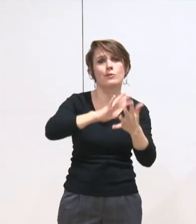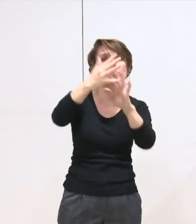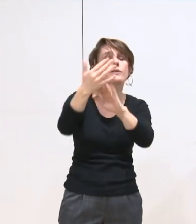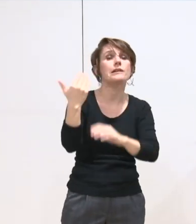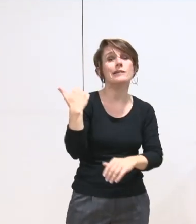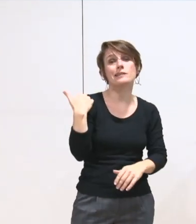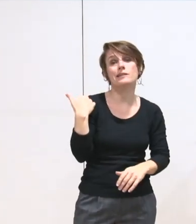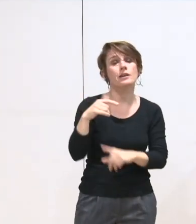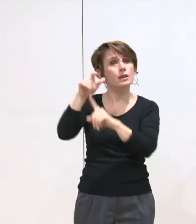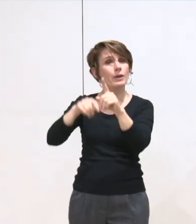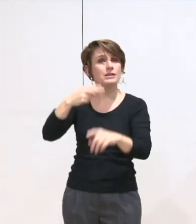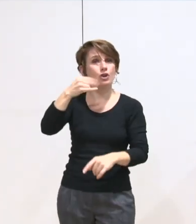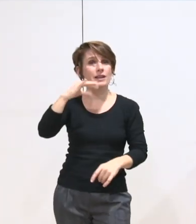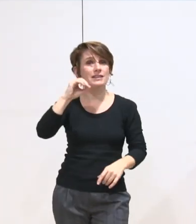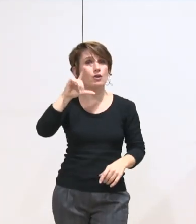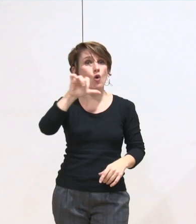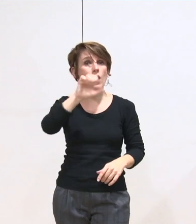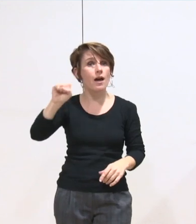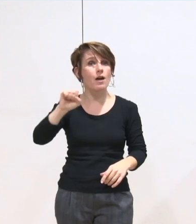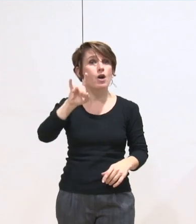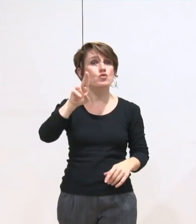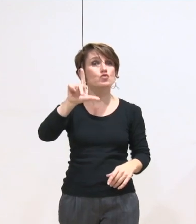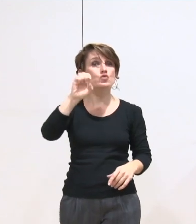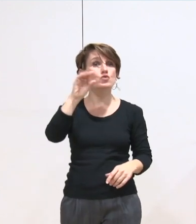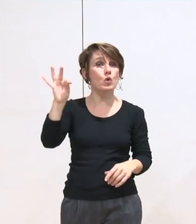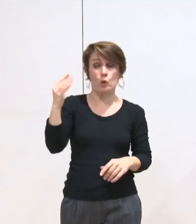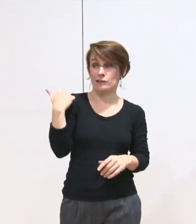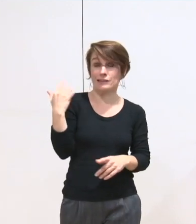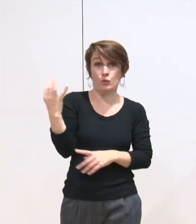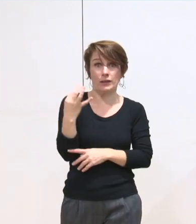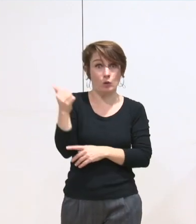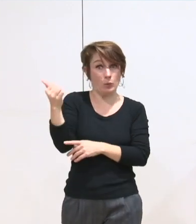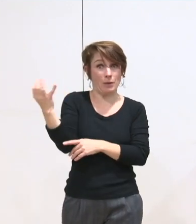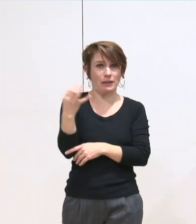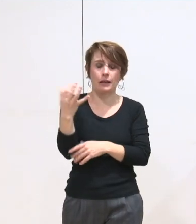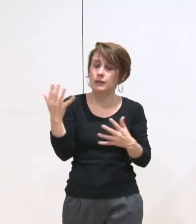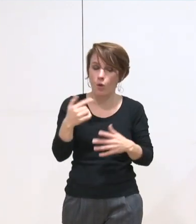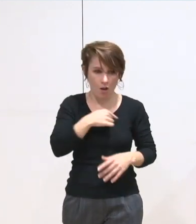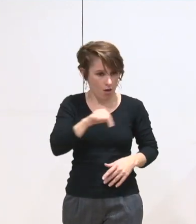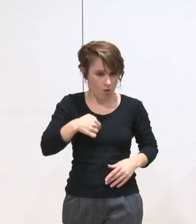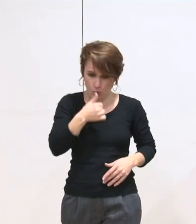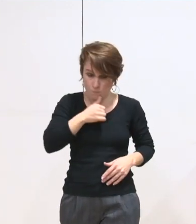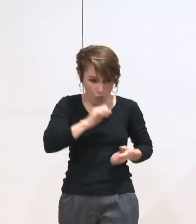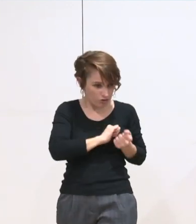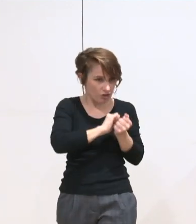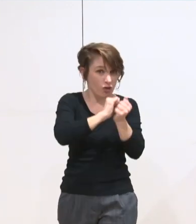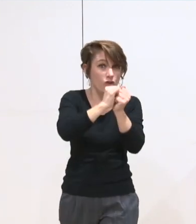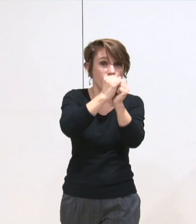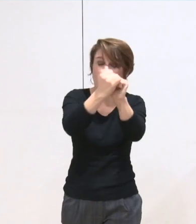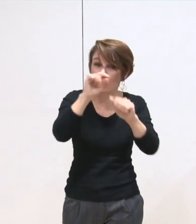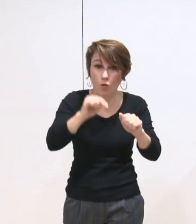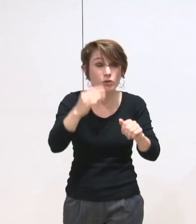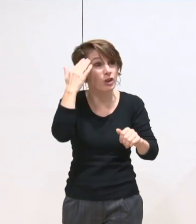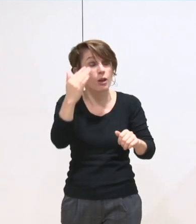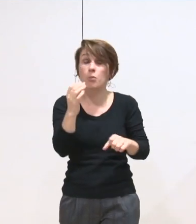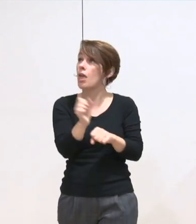récemment, nous sommes obligés de changer pour ne pas disparaître. L'humanité doit se ressaisir, sortir de son indifférence